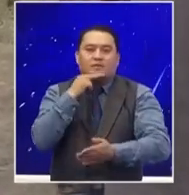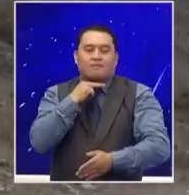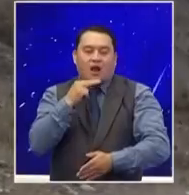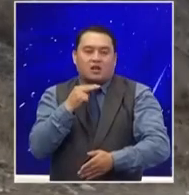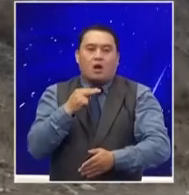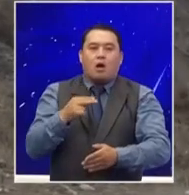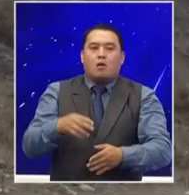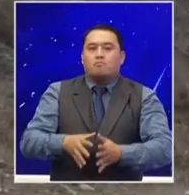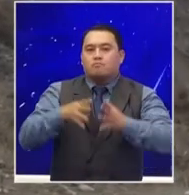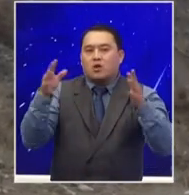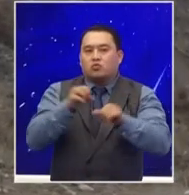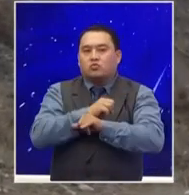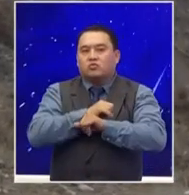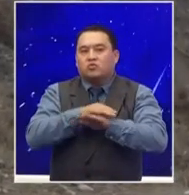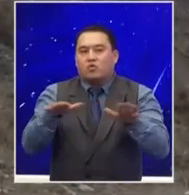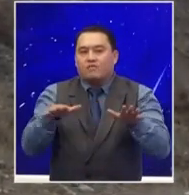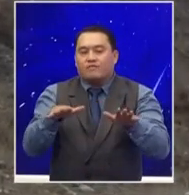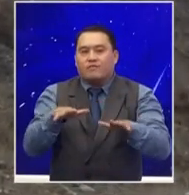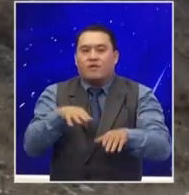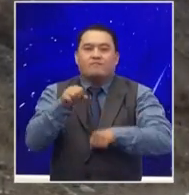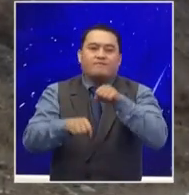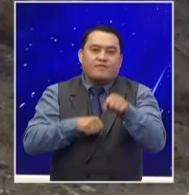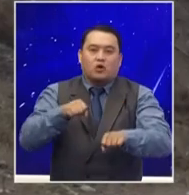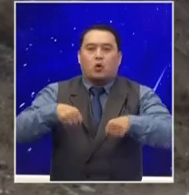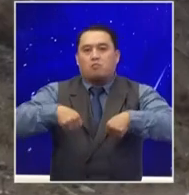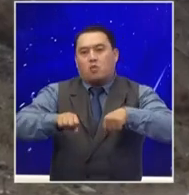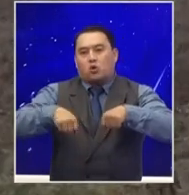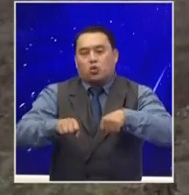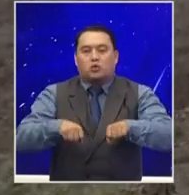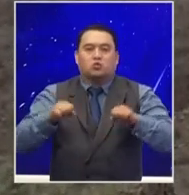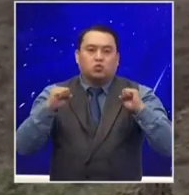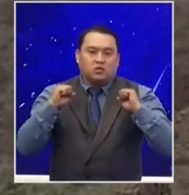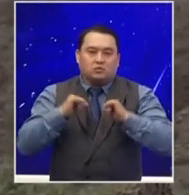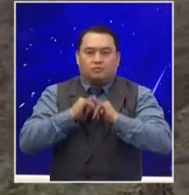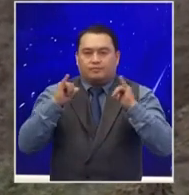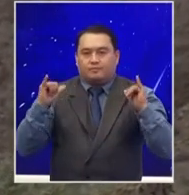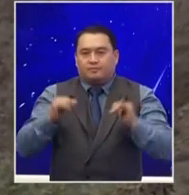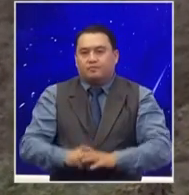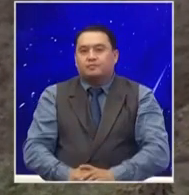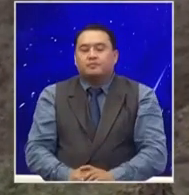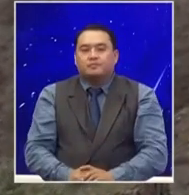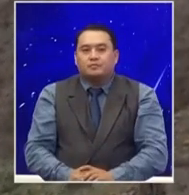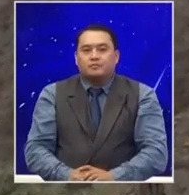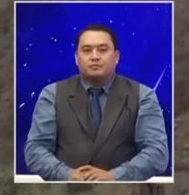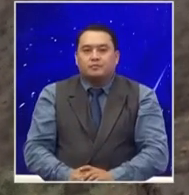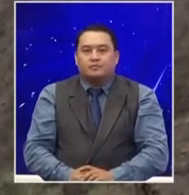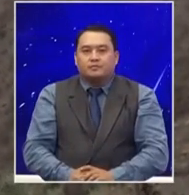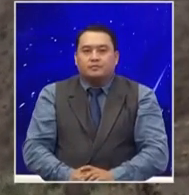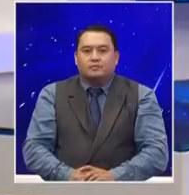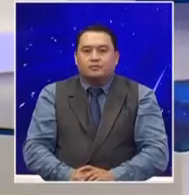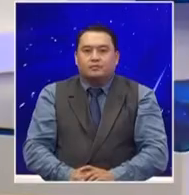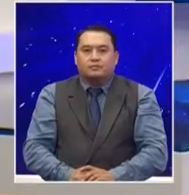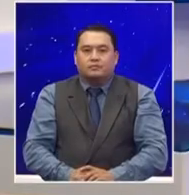Моногороде получают широкое распространение вело- и мототуризм. Адина Смагулова, Жаюк Курманбаев, телеканал ЖТСУ.